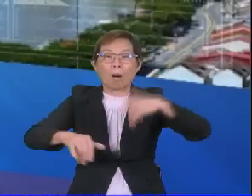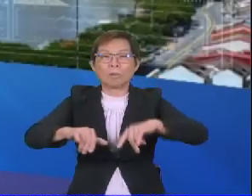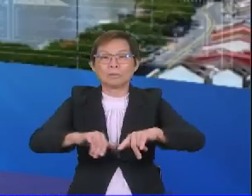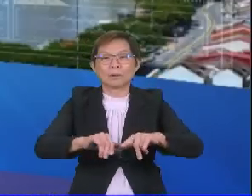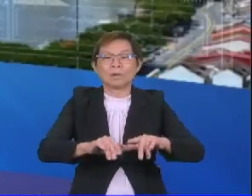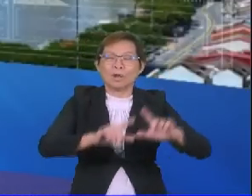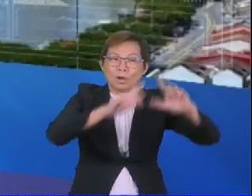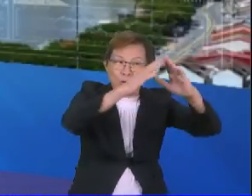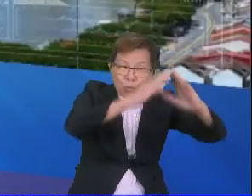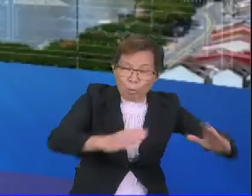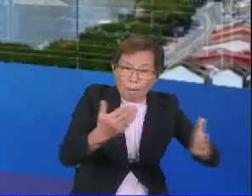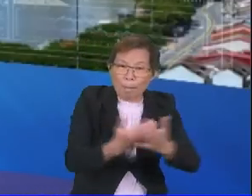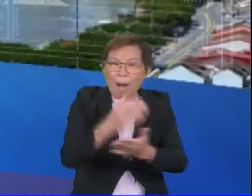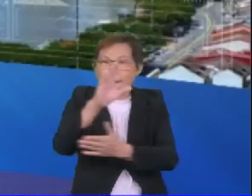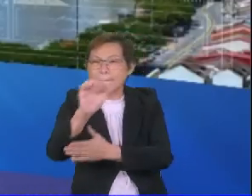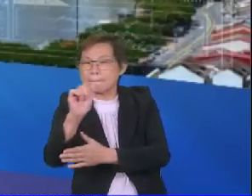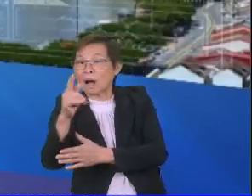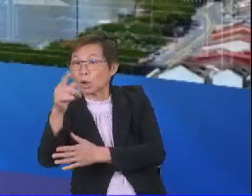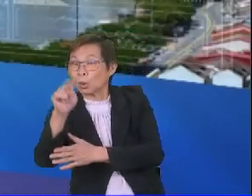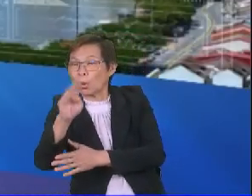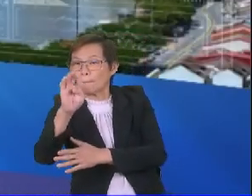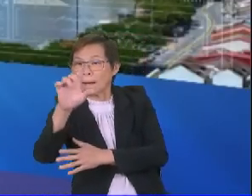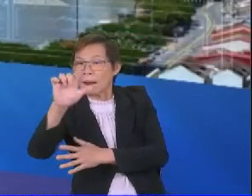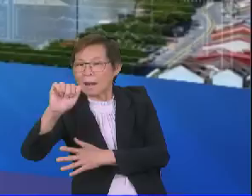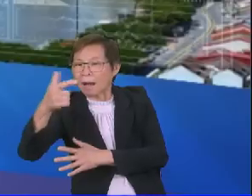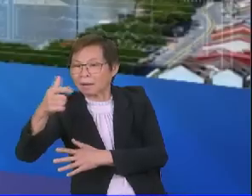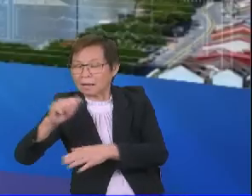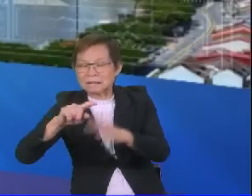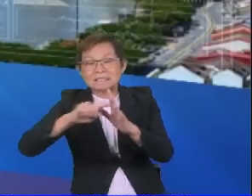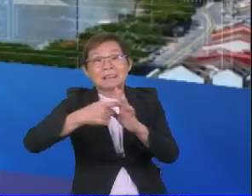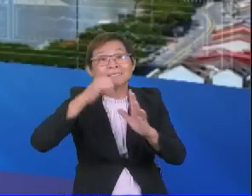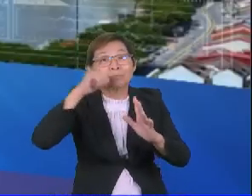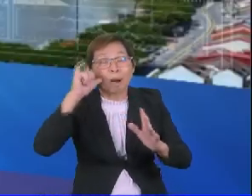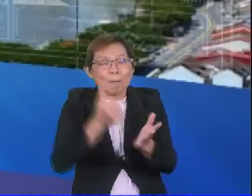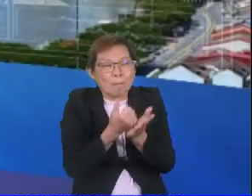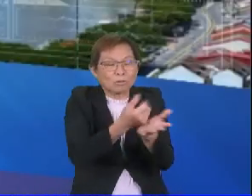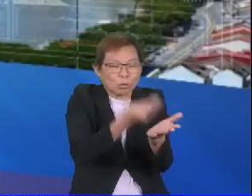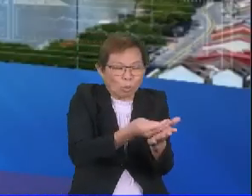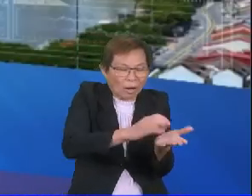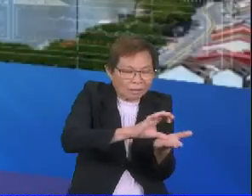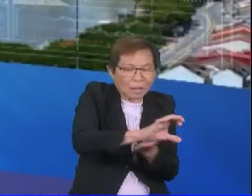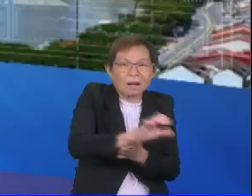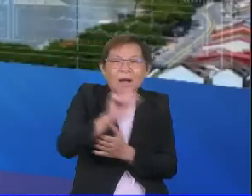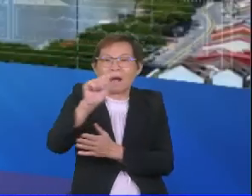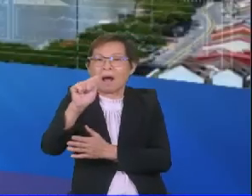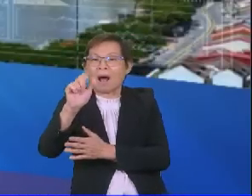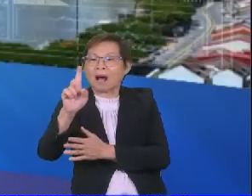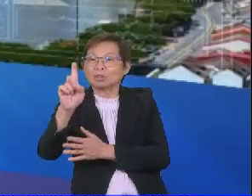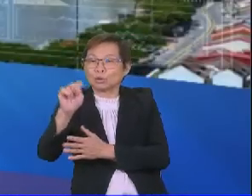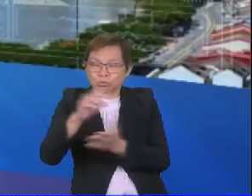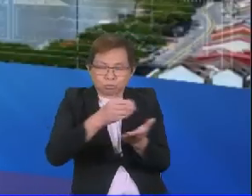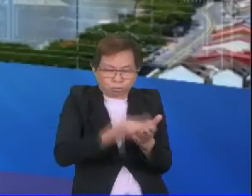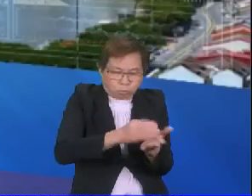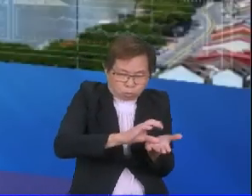penempatan semula bakun BRS Sungai asap blaga bermula semalam ini termasuk bantuan tunai daripada ahli dewan undangan Negeri